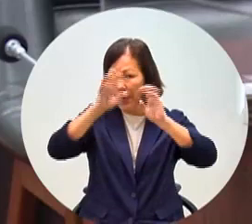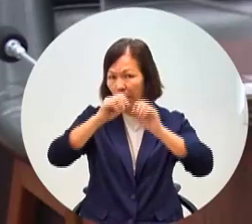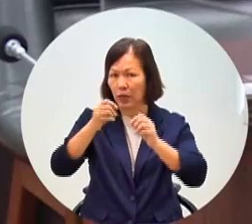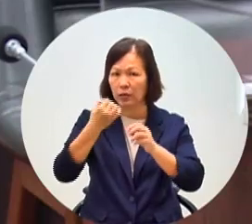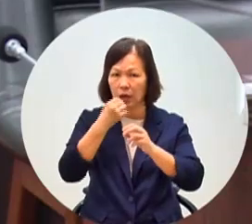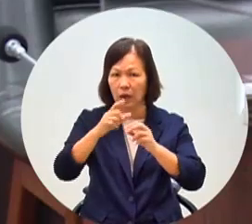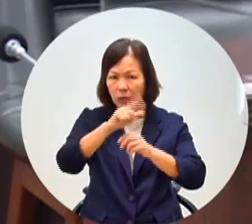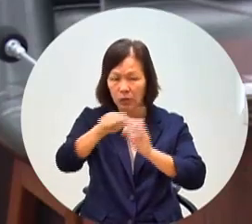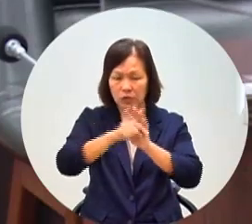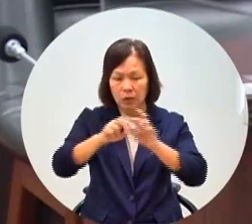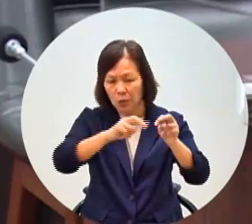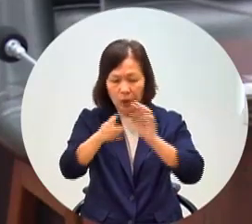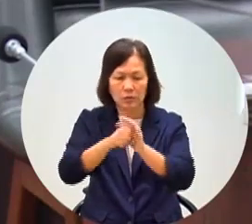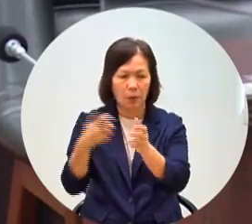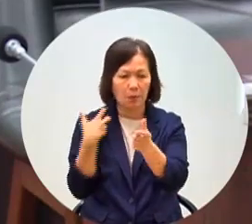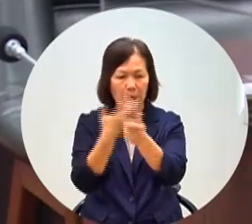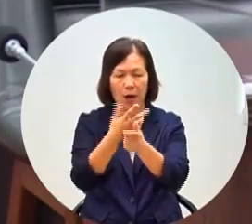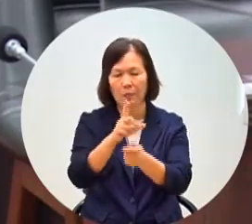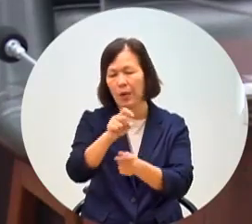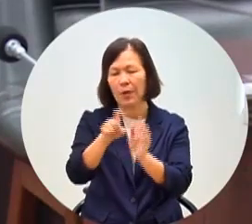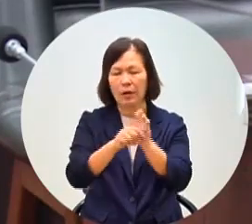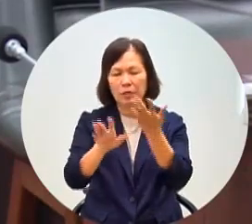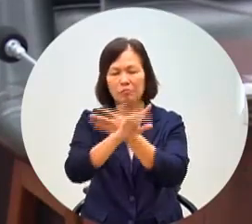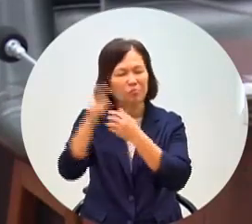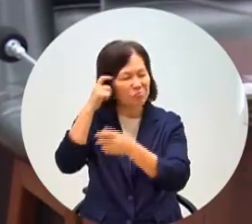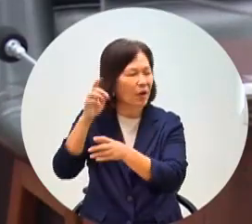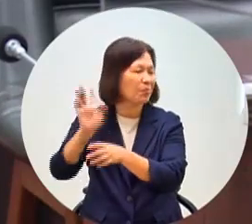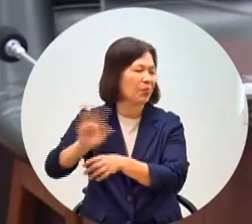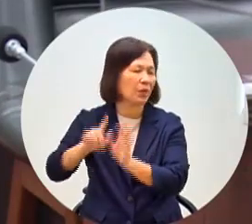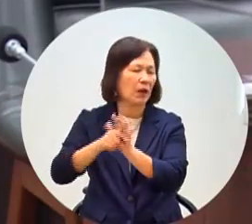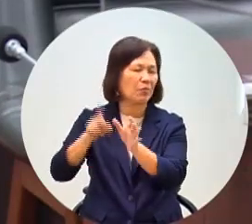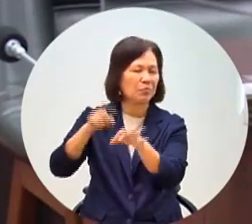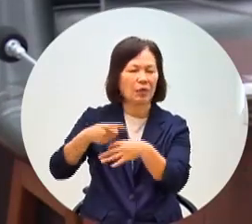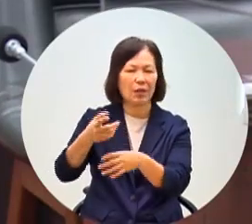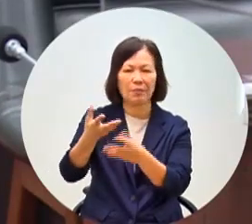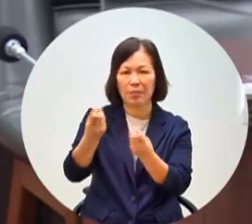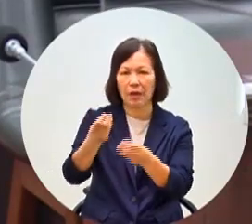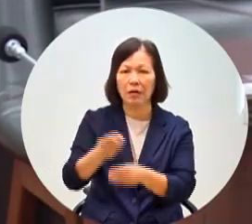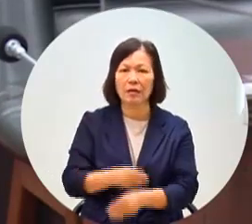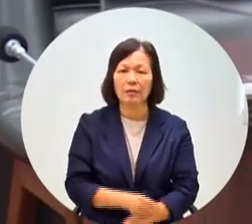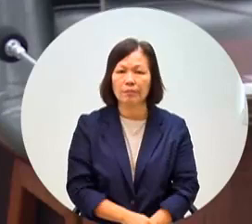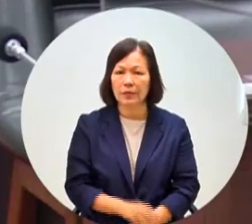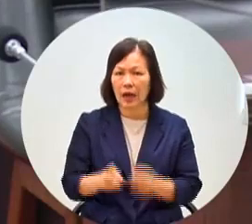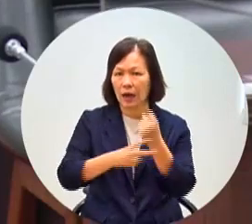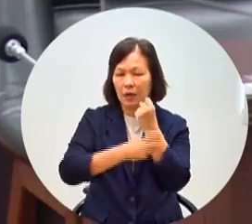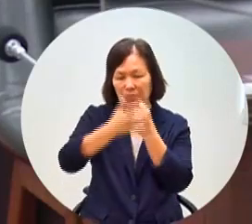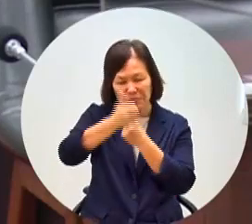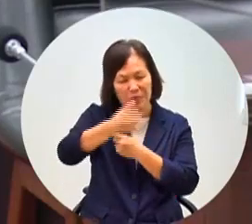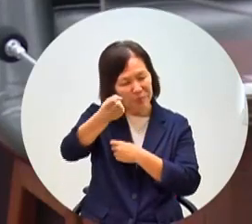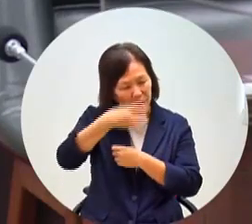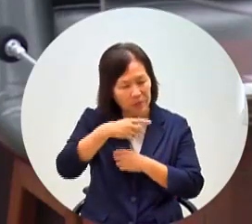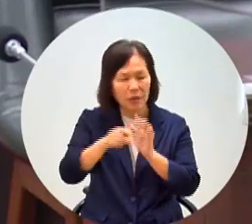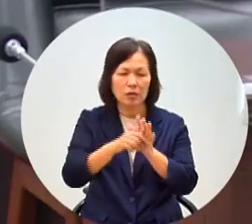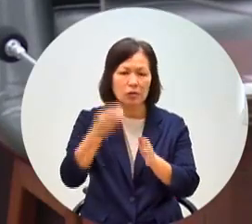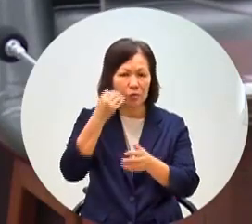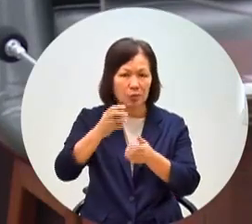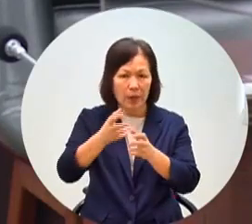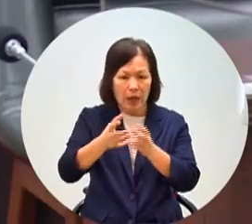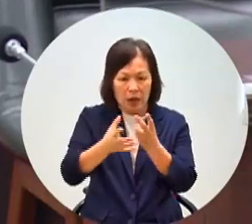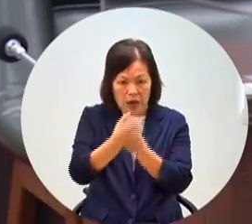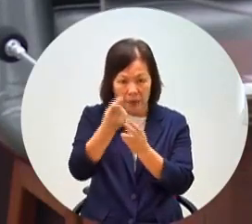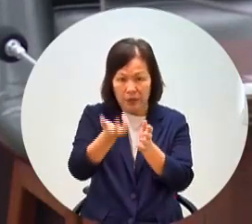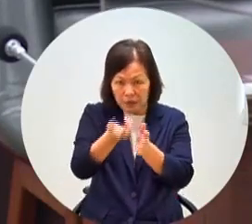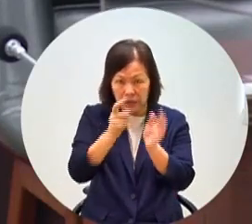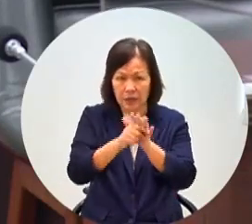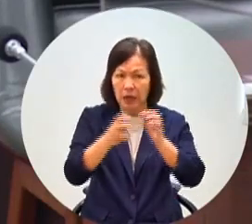办法发包，因为没人要来标，那赚没钱嘛。然后所以里长就一直反映说，我们还没有合并前，我们高雄